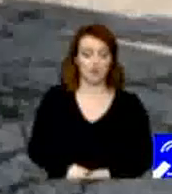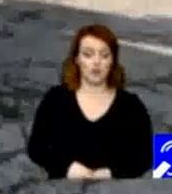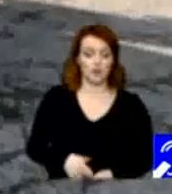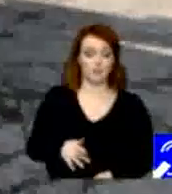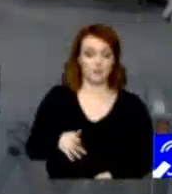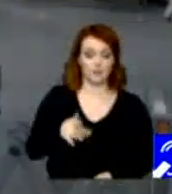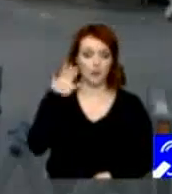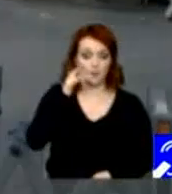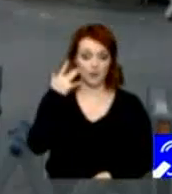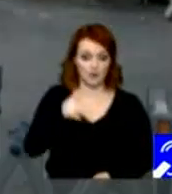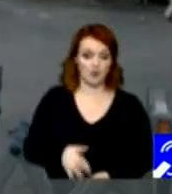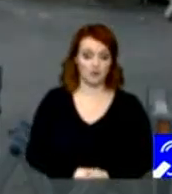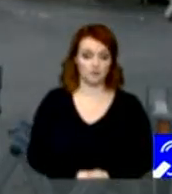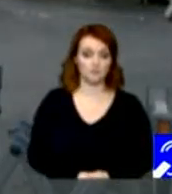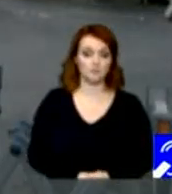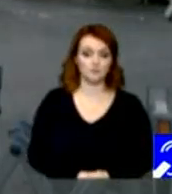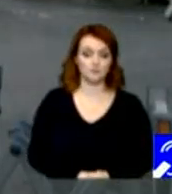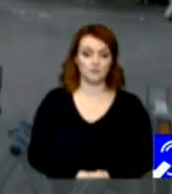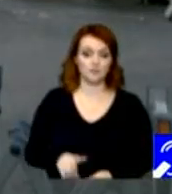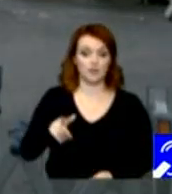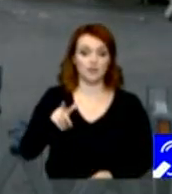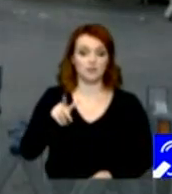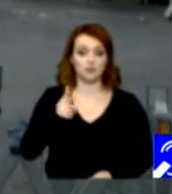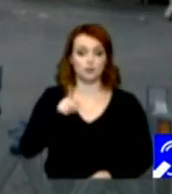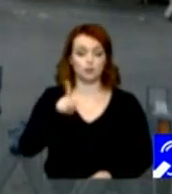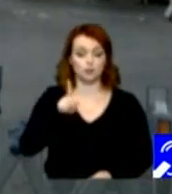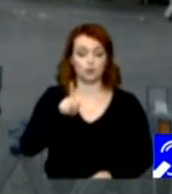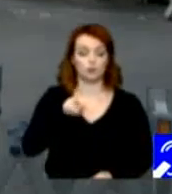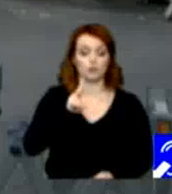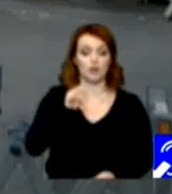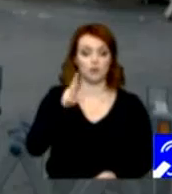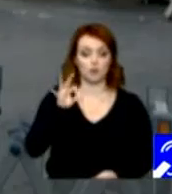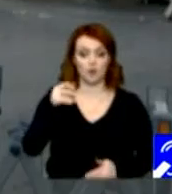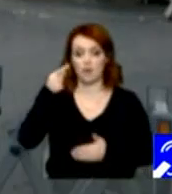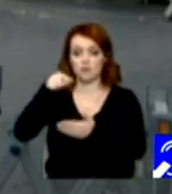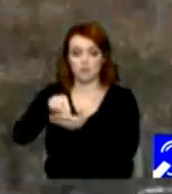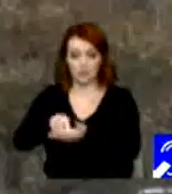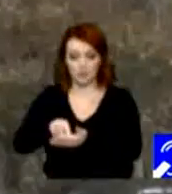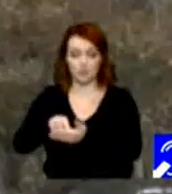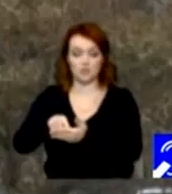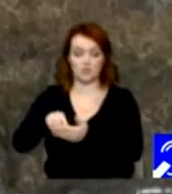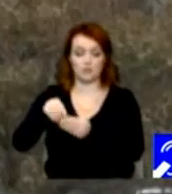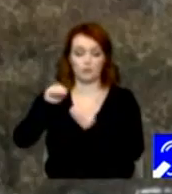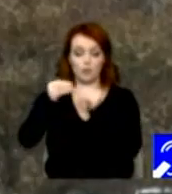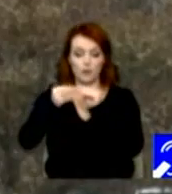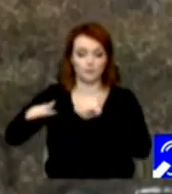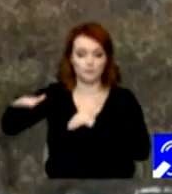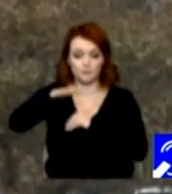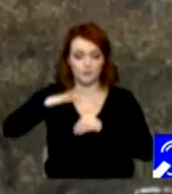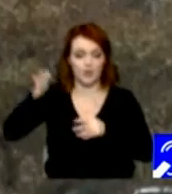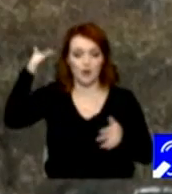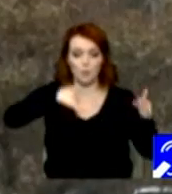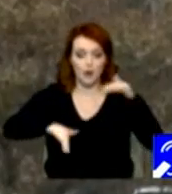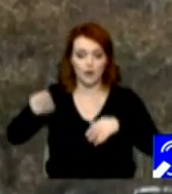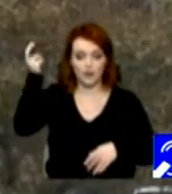bosforul pentru a se alătura aliaților Nato în Marea Neagră și președintele Vladimir Putin A protestat față de prezența vasului